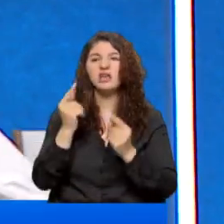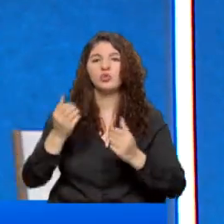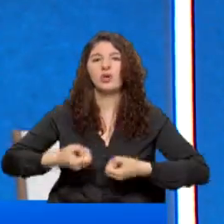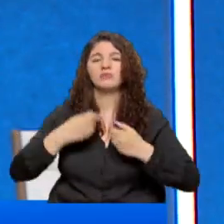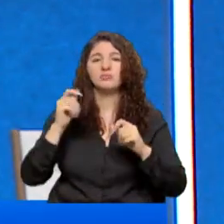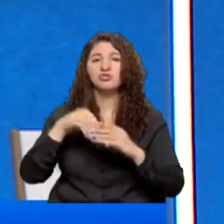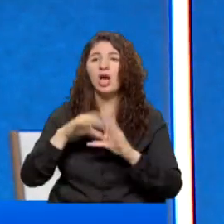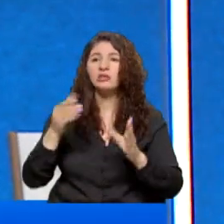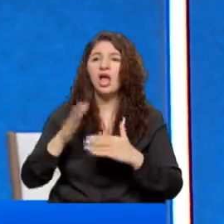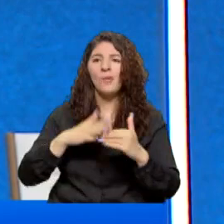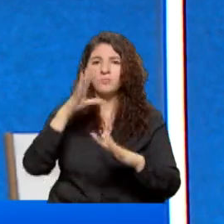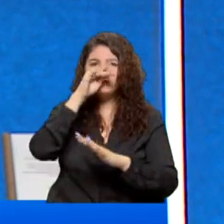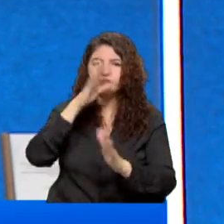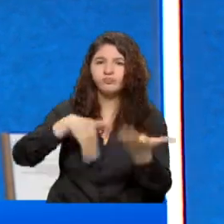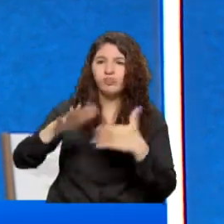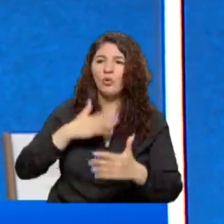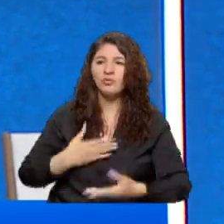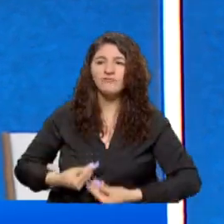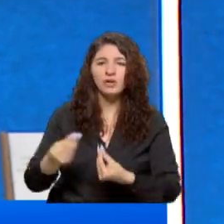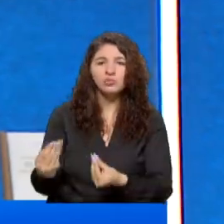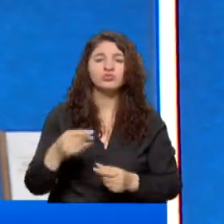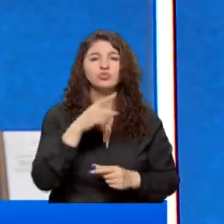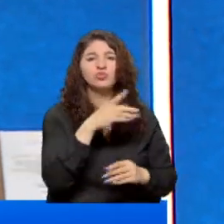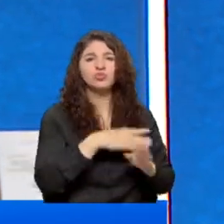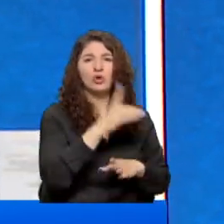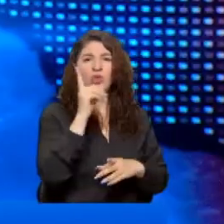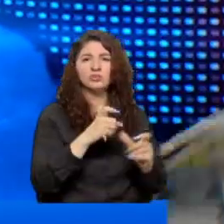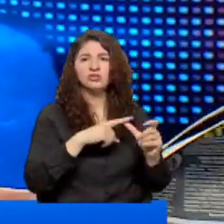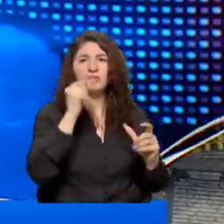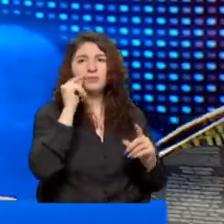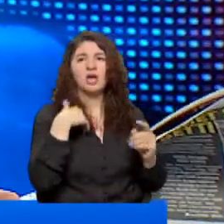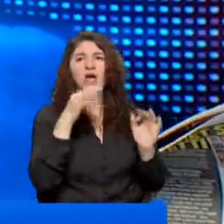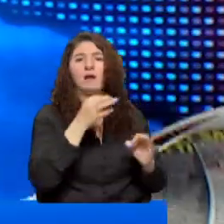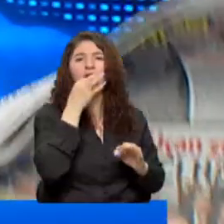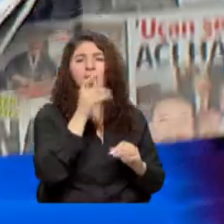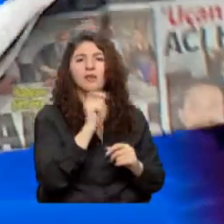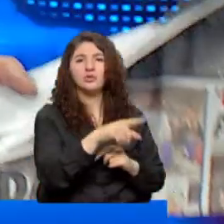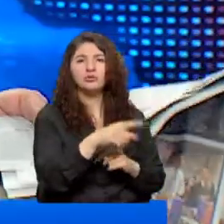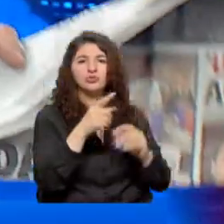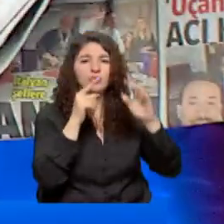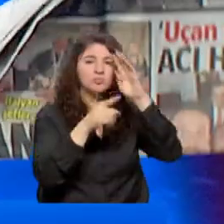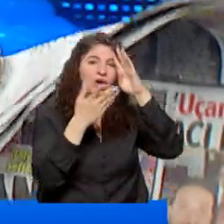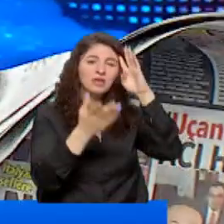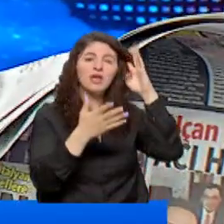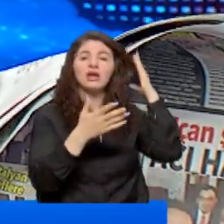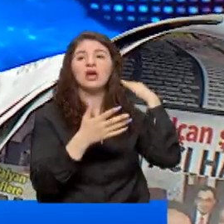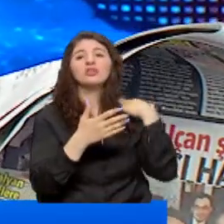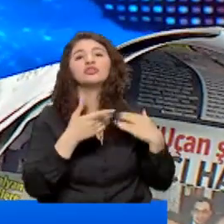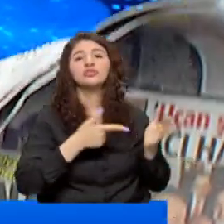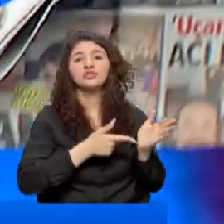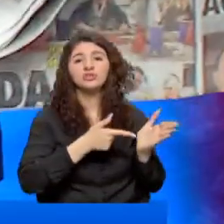gelen her türlü Entrika yı önlerine sunuyoruz şurada doğru mu Sencer Bey hani biz sıklıkla haber yapıyoruz bu kadar